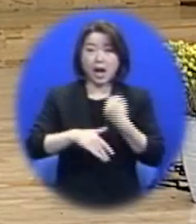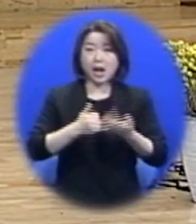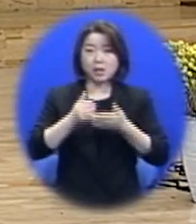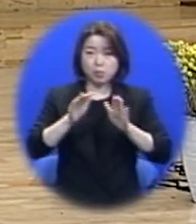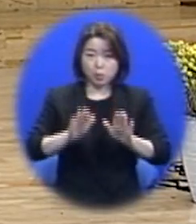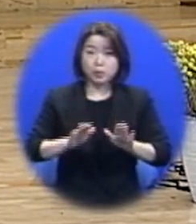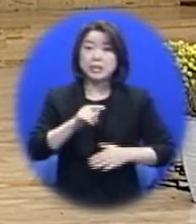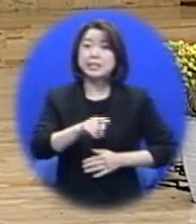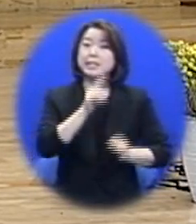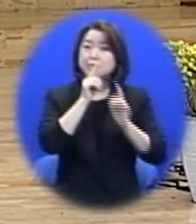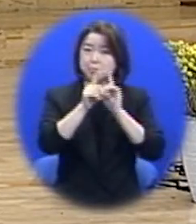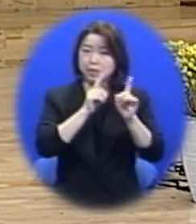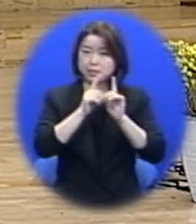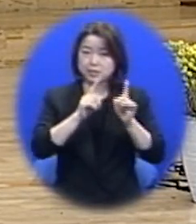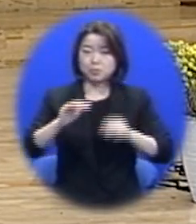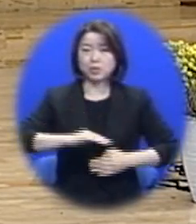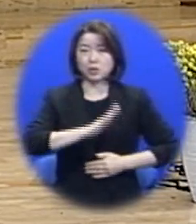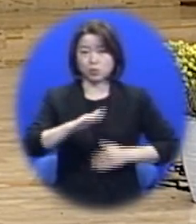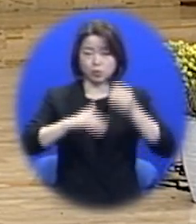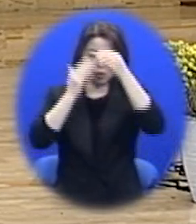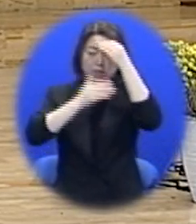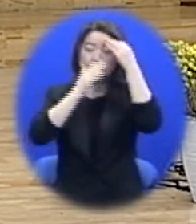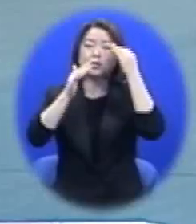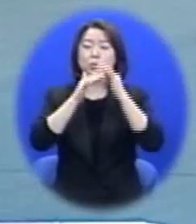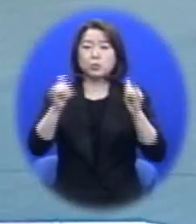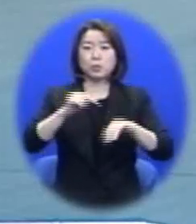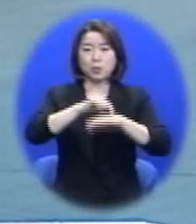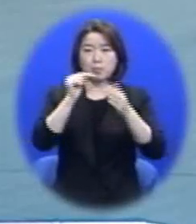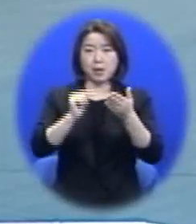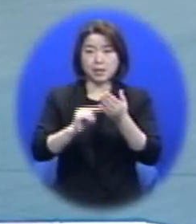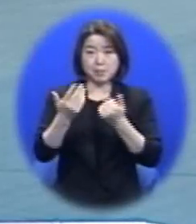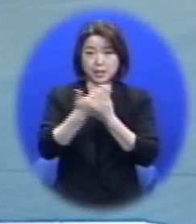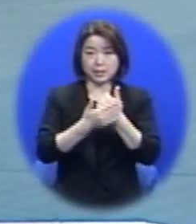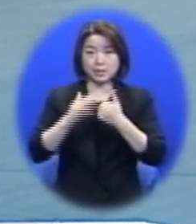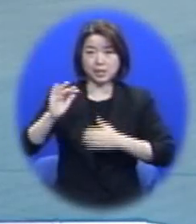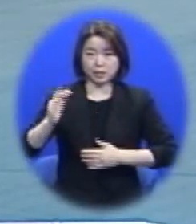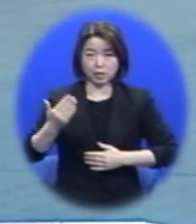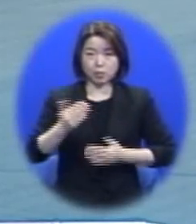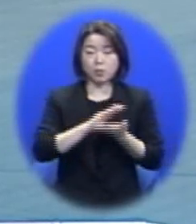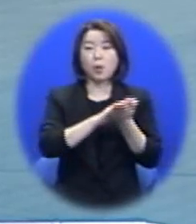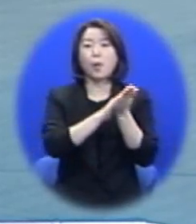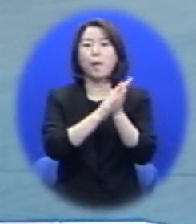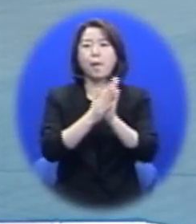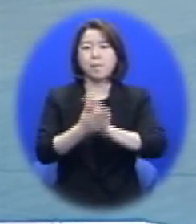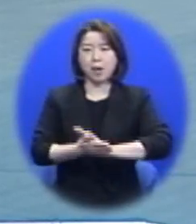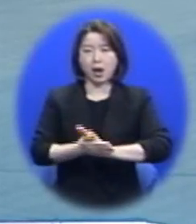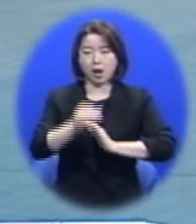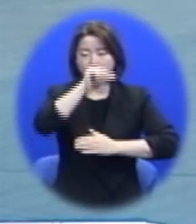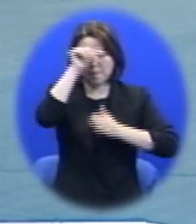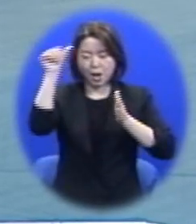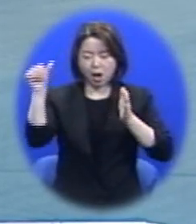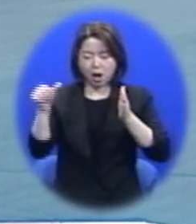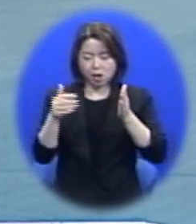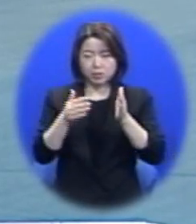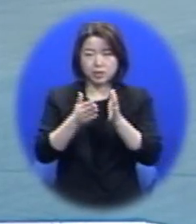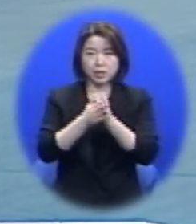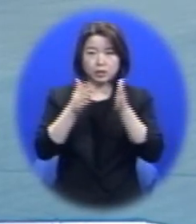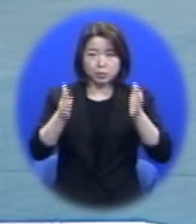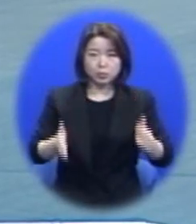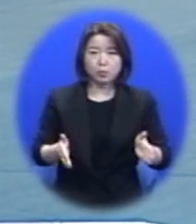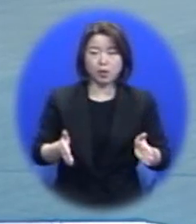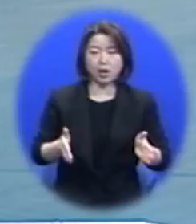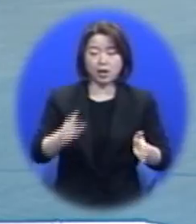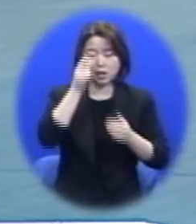말씀이 우리 성도들의 마음의 은혜가 되고 그리고 변하여 평생의 기도 제목이 되는